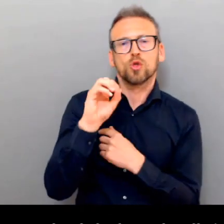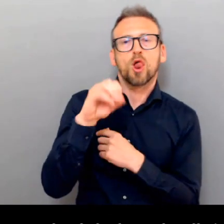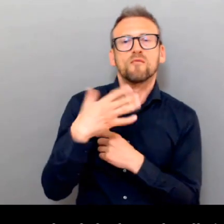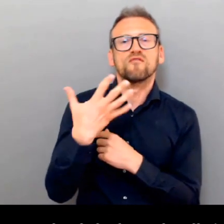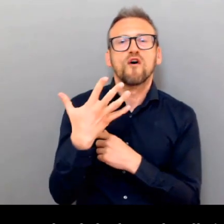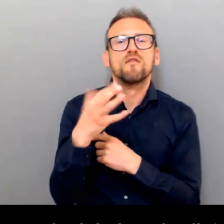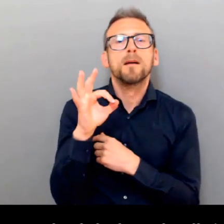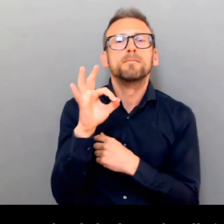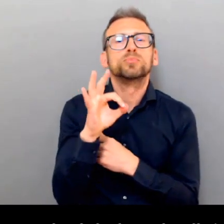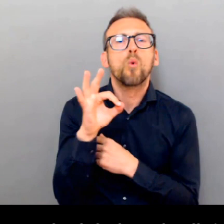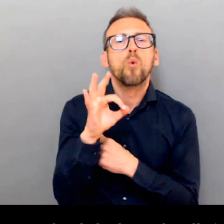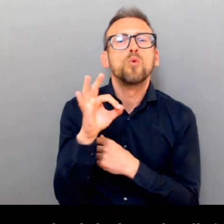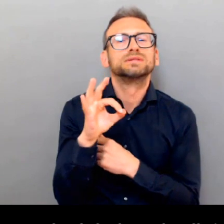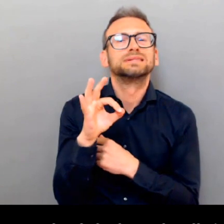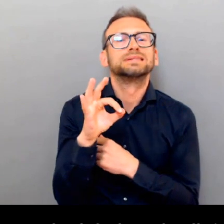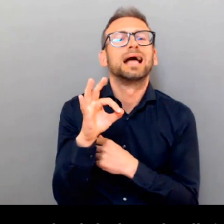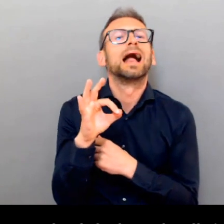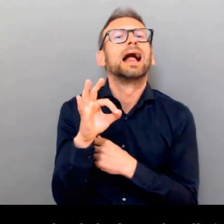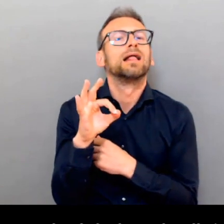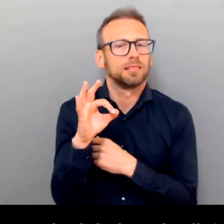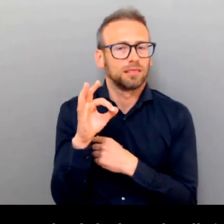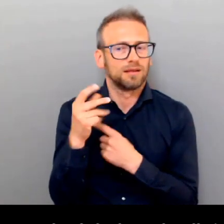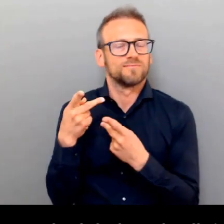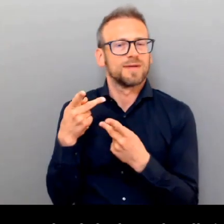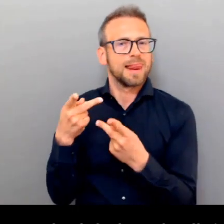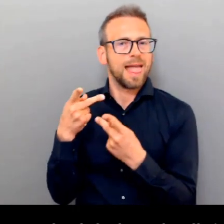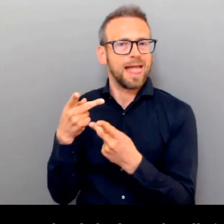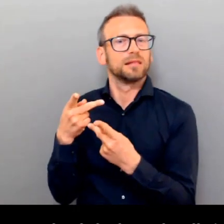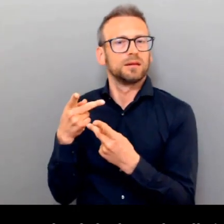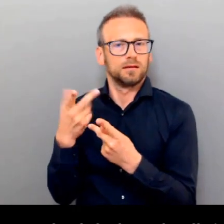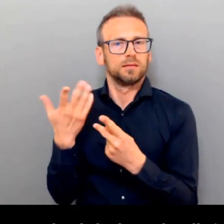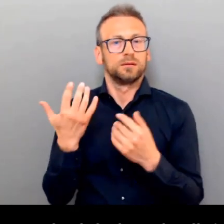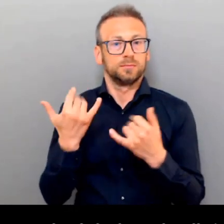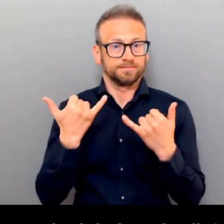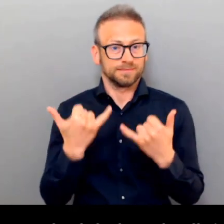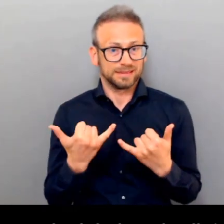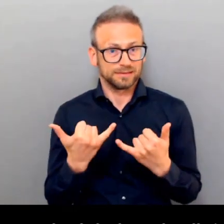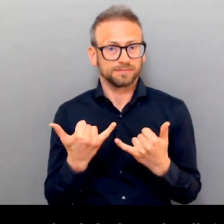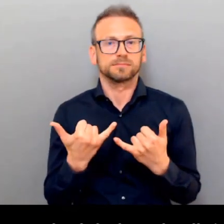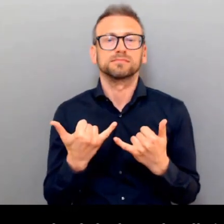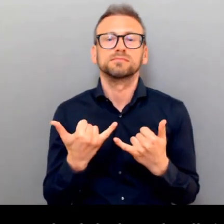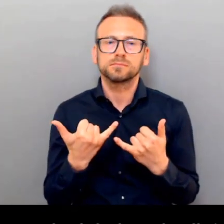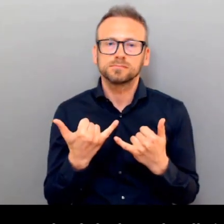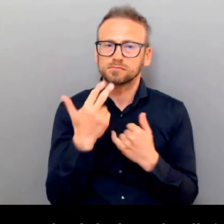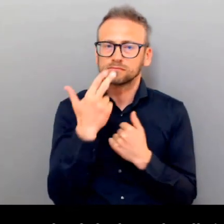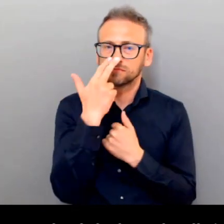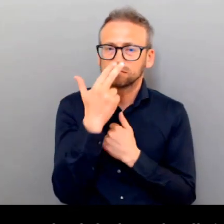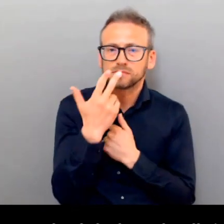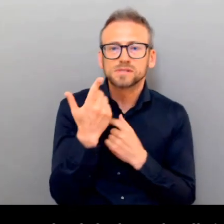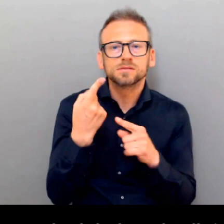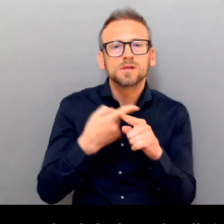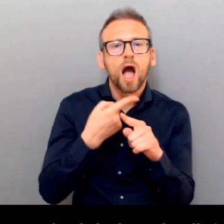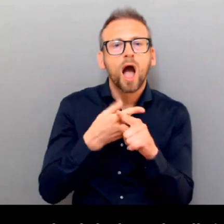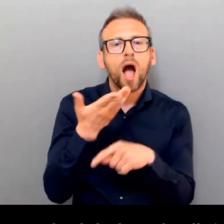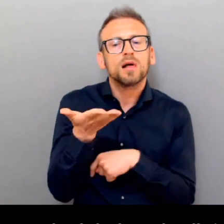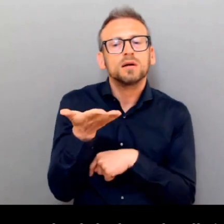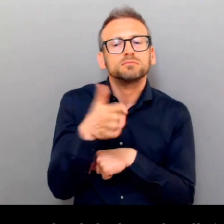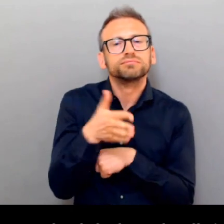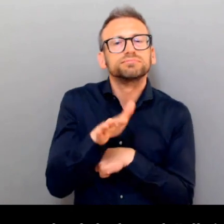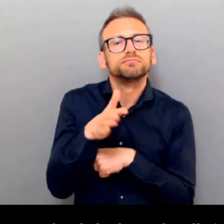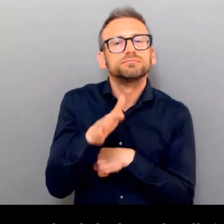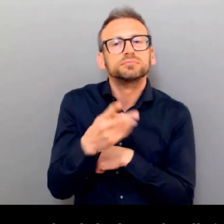2202. Das sind 32 mehr als gestern. Das heißt, es sind 1